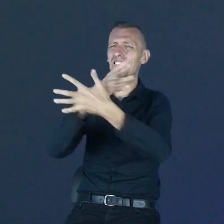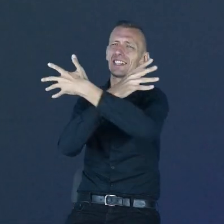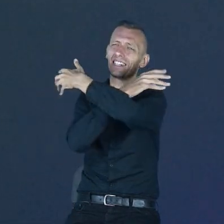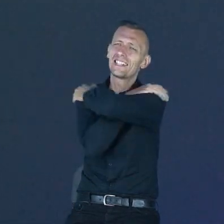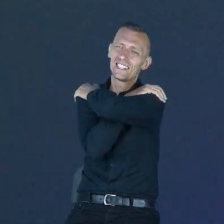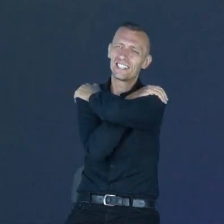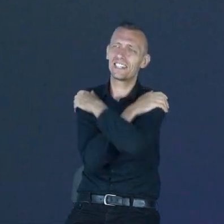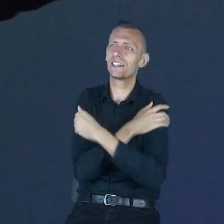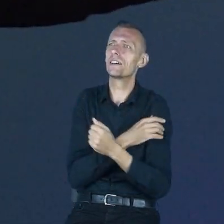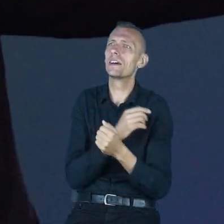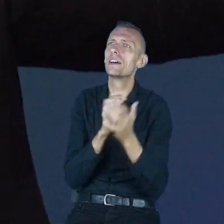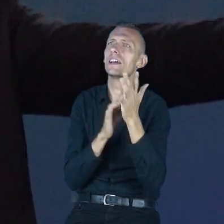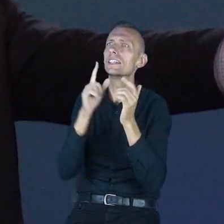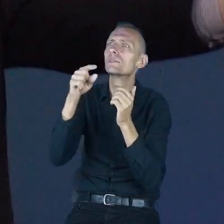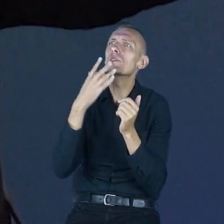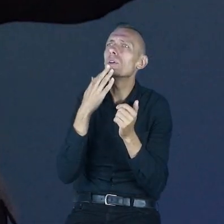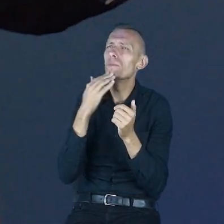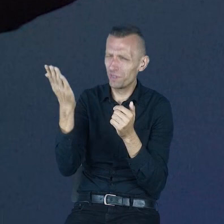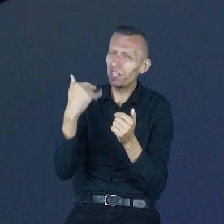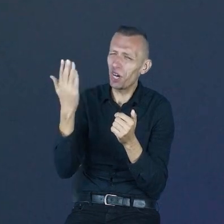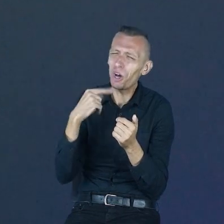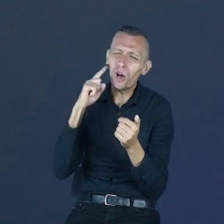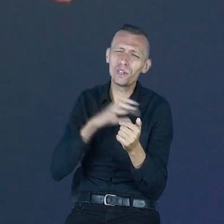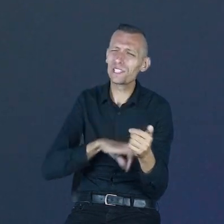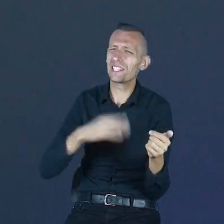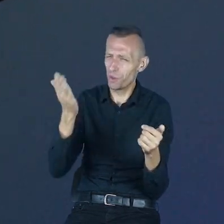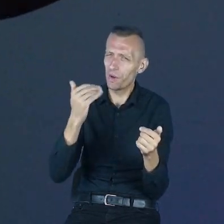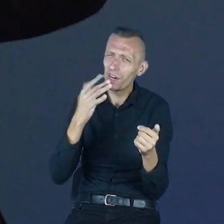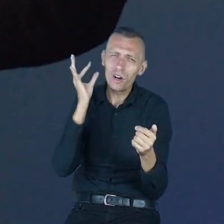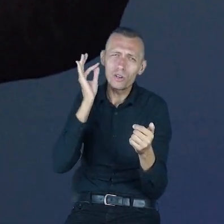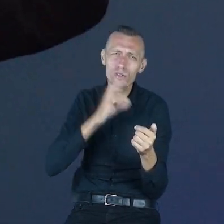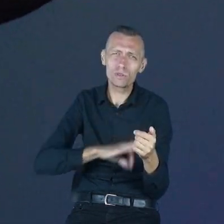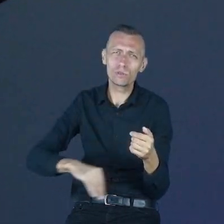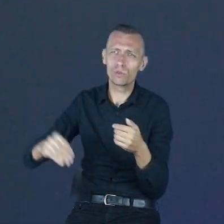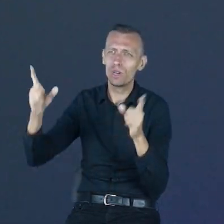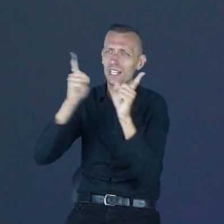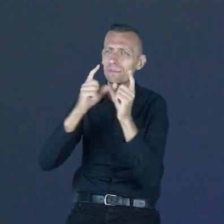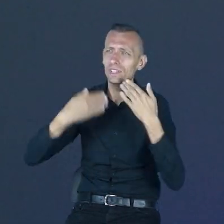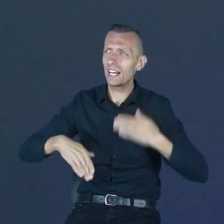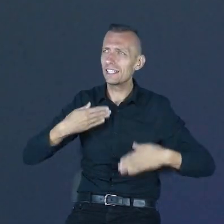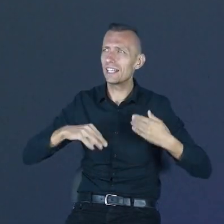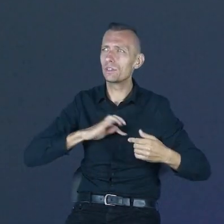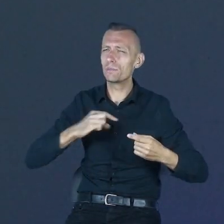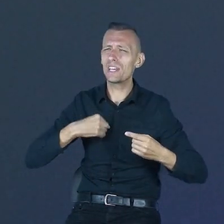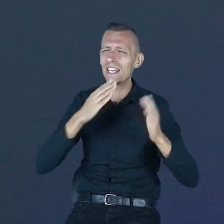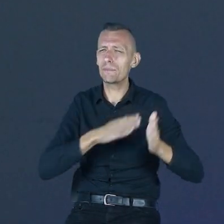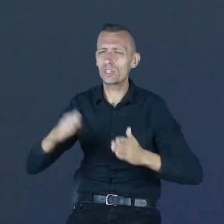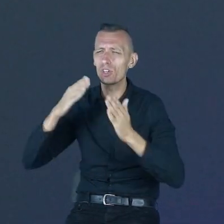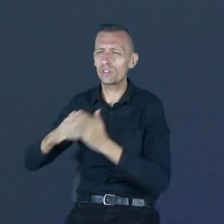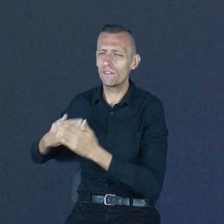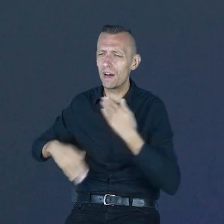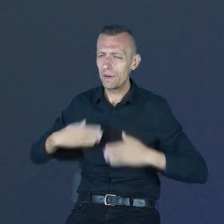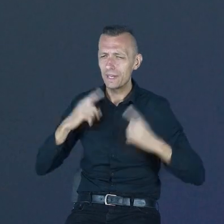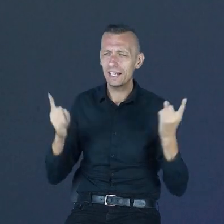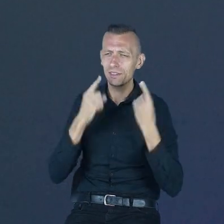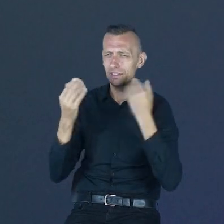córko. Wejdź do radości mojej, do którą ci przygotowałem od wieczności, i ona czekała na ciebie przez całą twoją